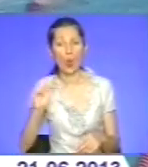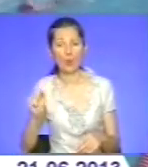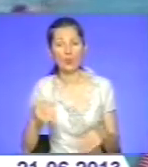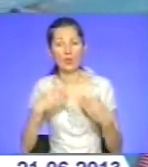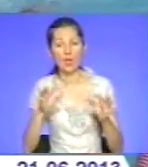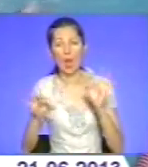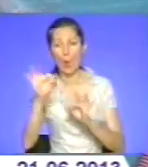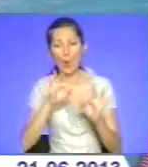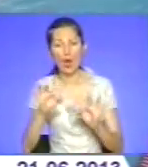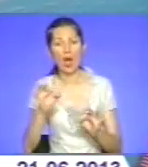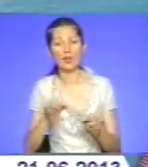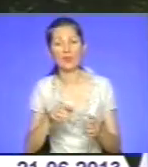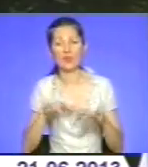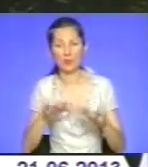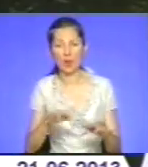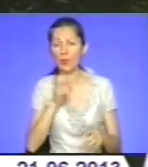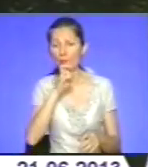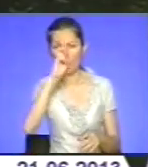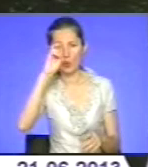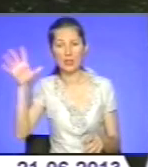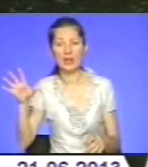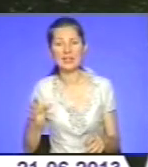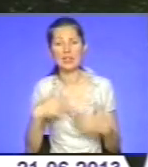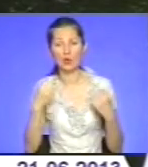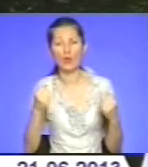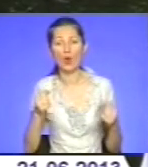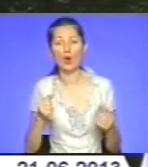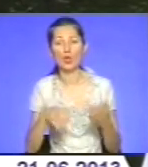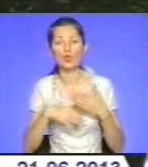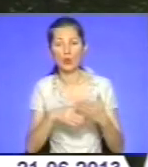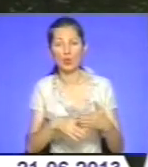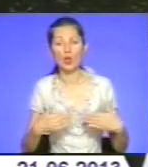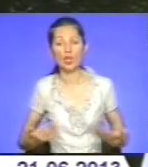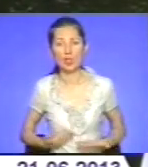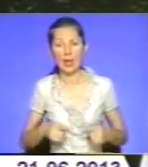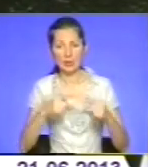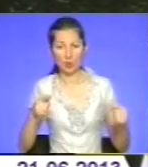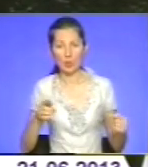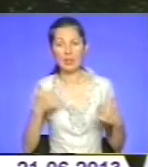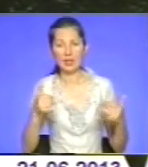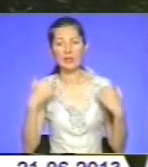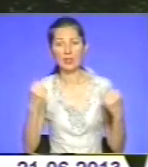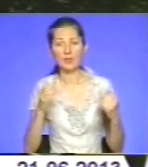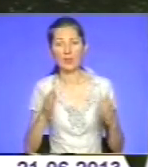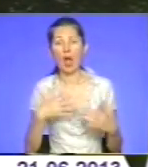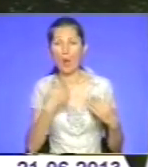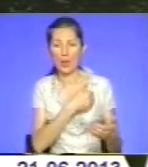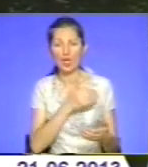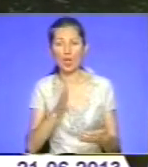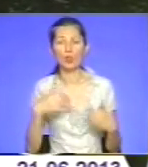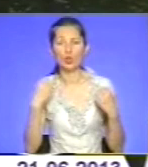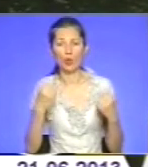популяризації здорового способу життя. Інструменти для занять – це лише інструменти. Бажання бути здоровим, розуміння того, що правильно